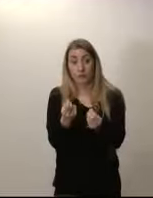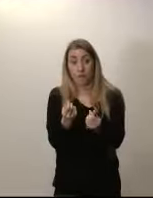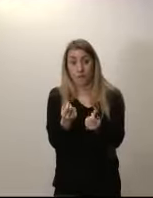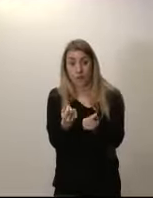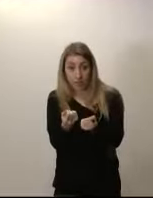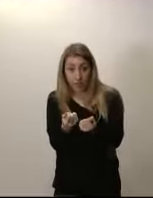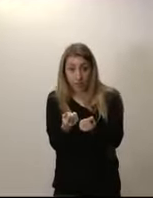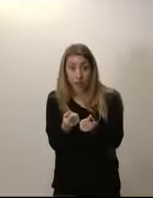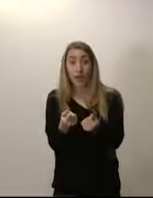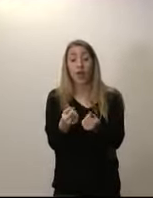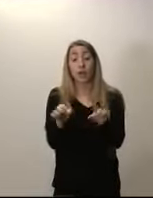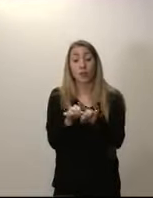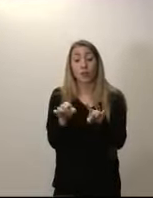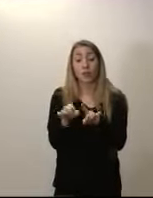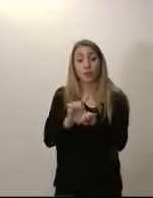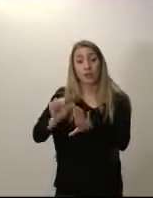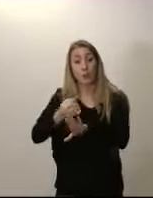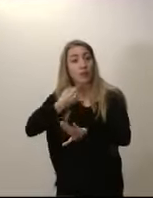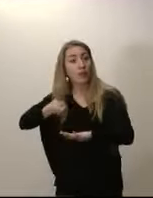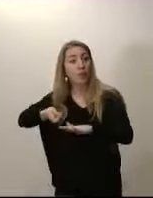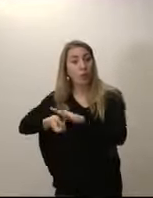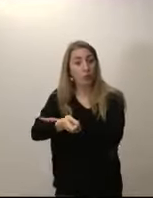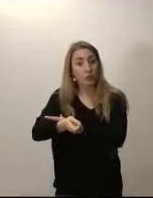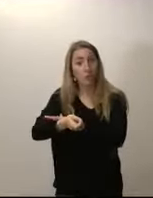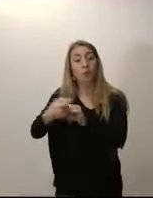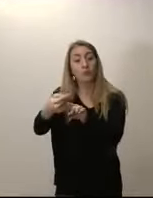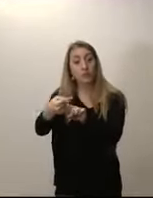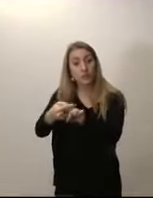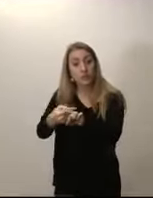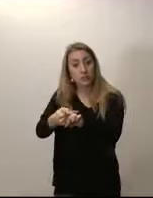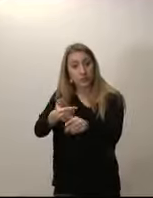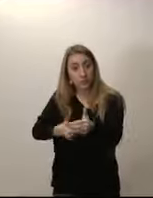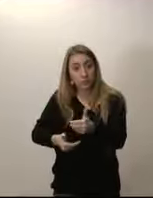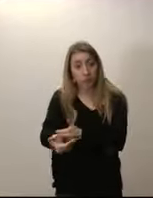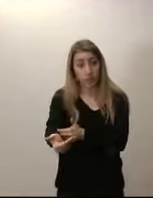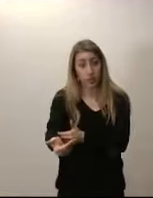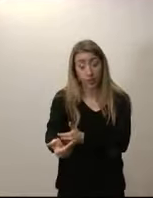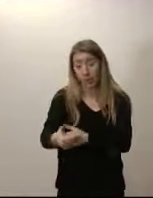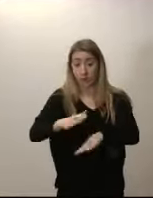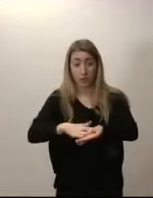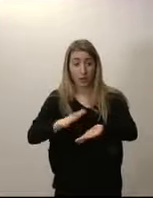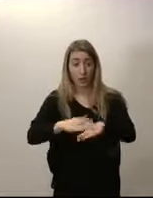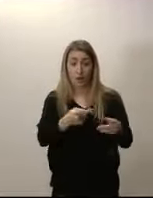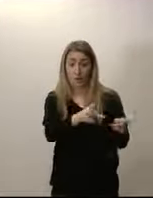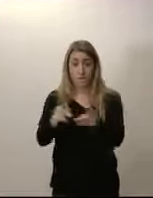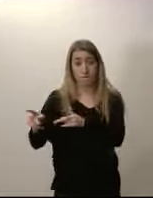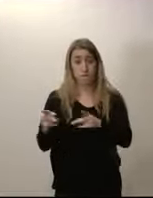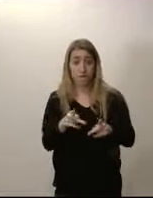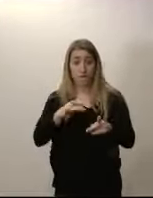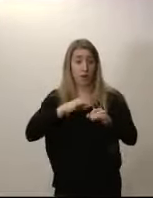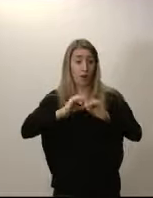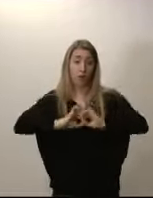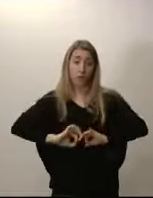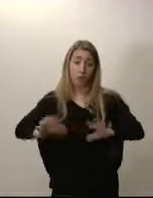d'un remboursement de la dette étalé dans le temps. Après tout, une collectivité, elle a l'éternité devant elle, monsieur l'adjoint, voyez-vous. Il n'est pas